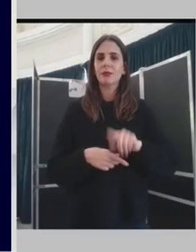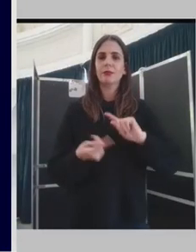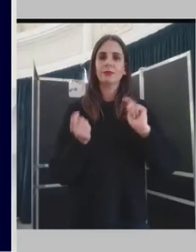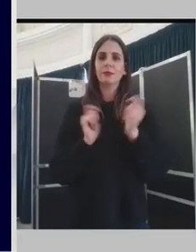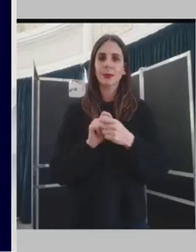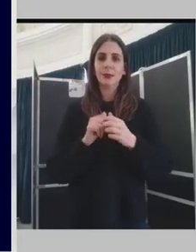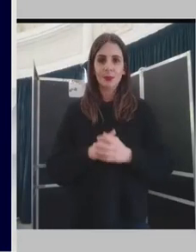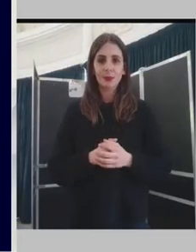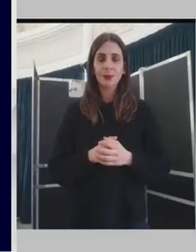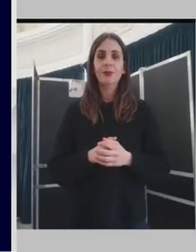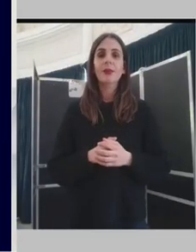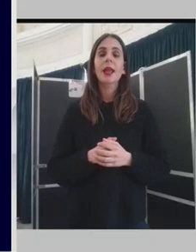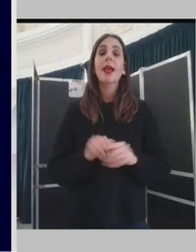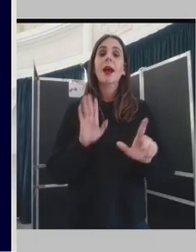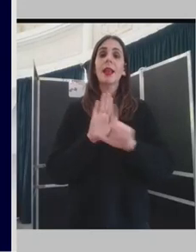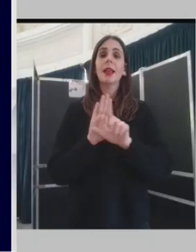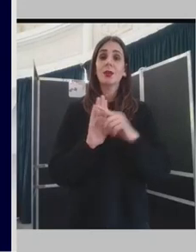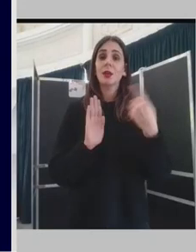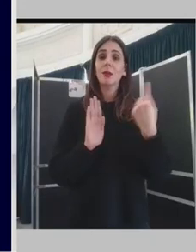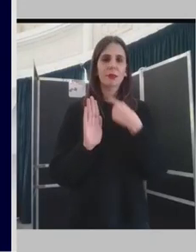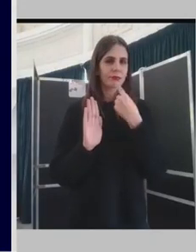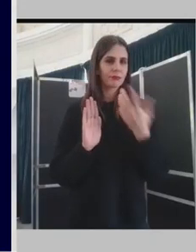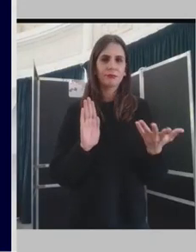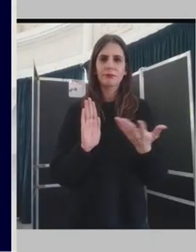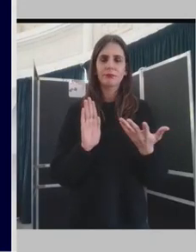La stessa legge